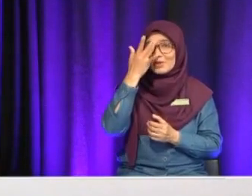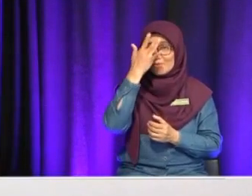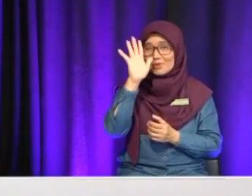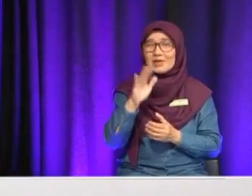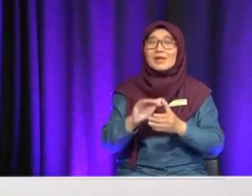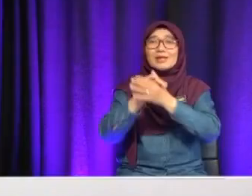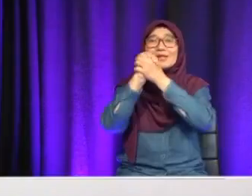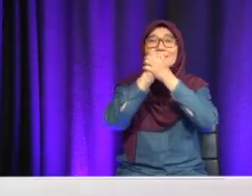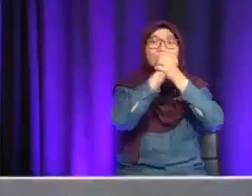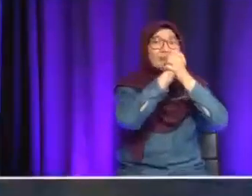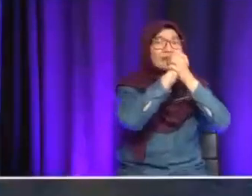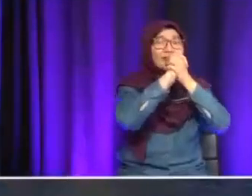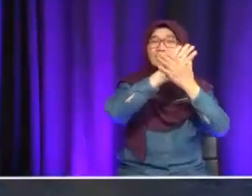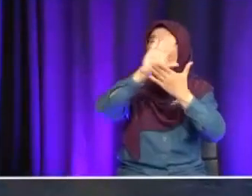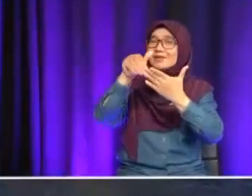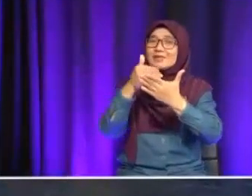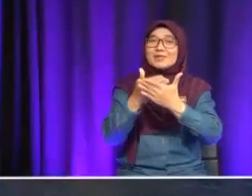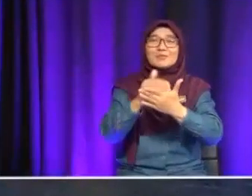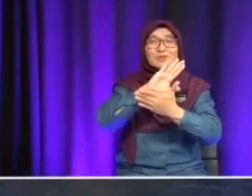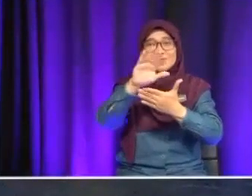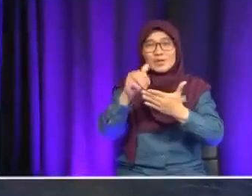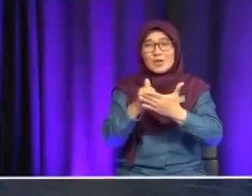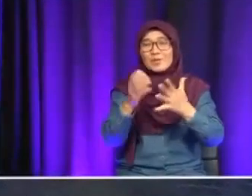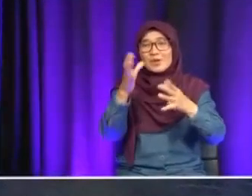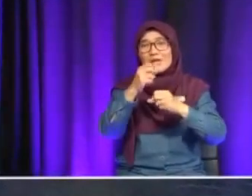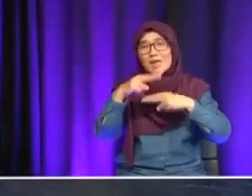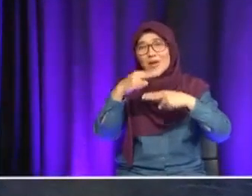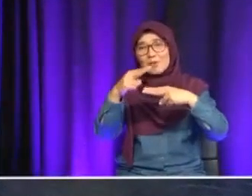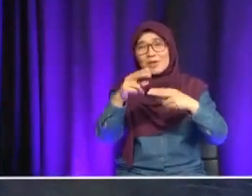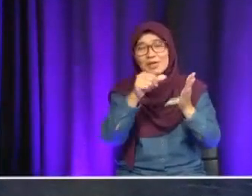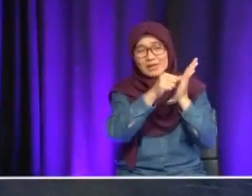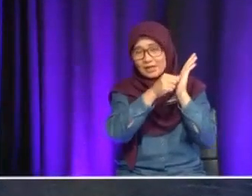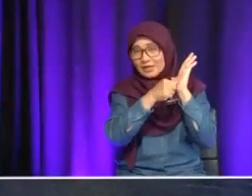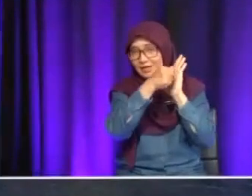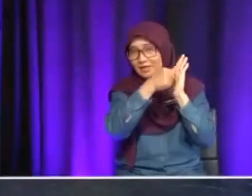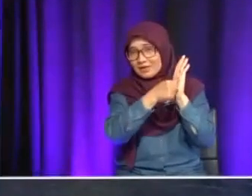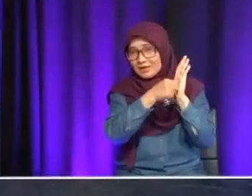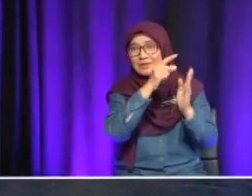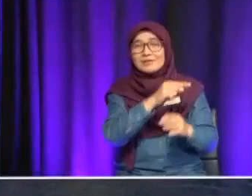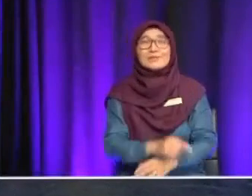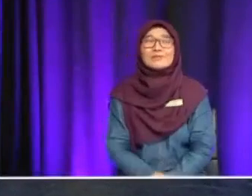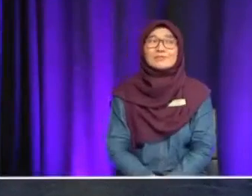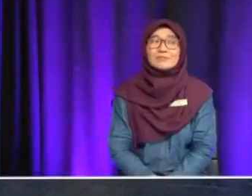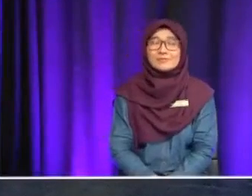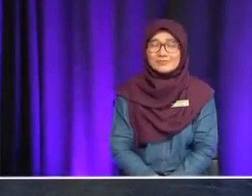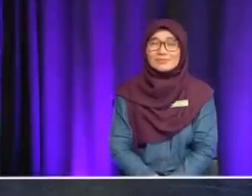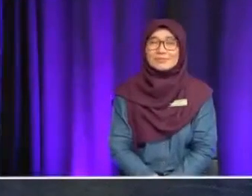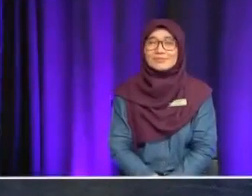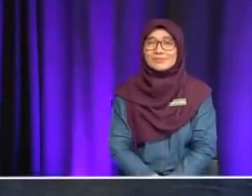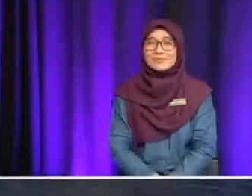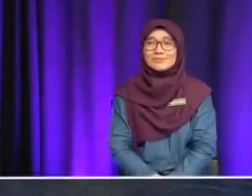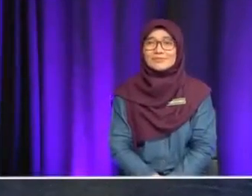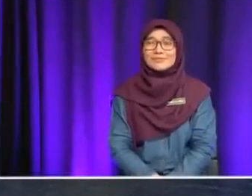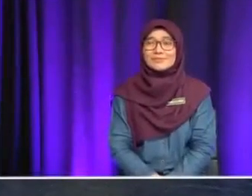Tahniah semua. Kita bagi ganjaran untuk semua yang boleh buat sumbang saran tadi. Okey, alhamdulillah.